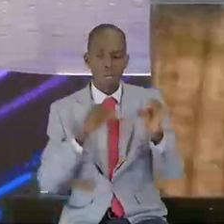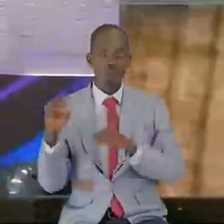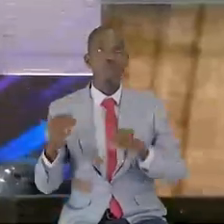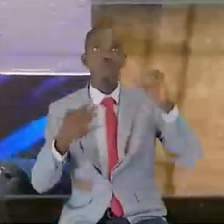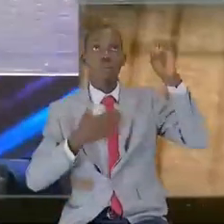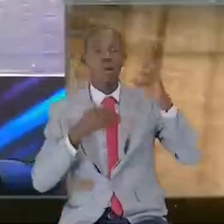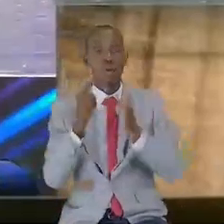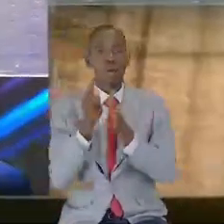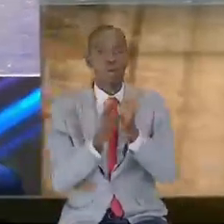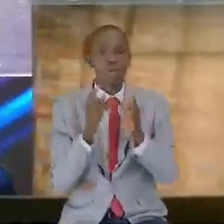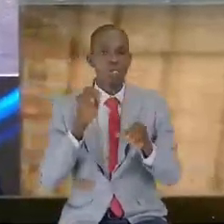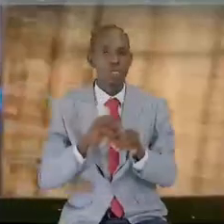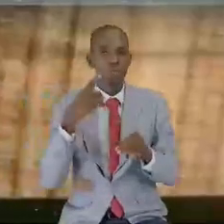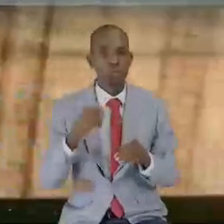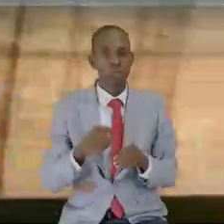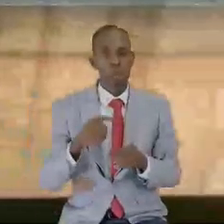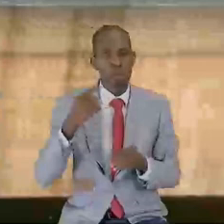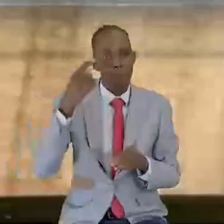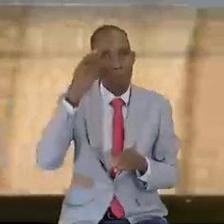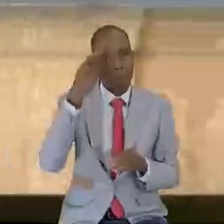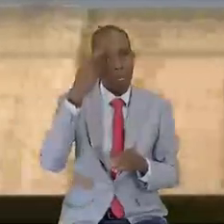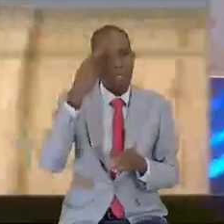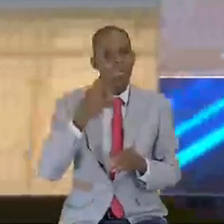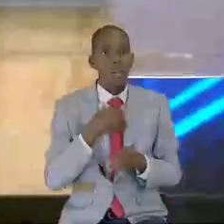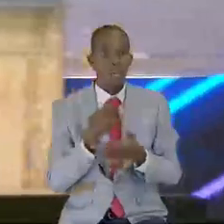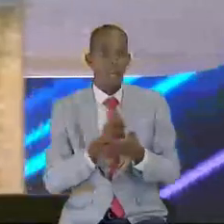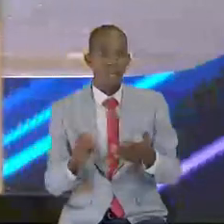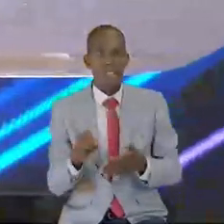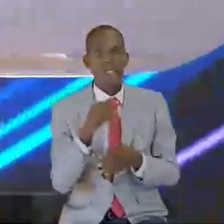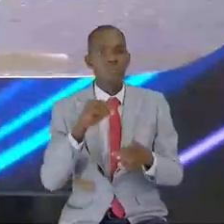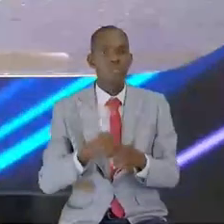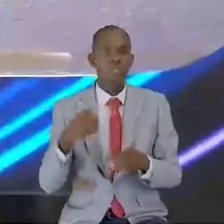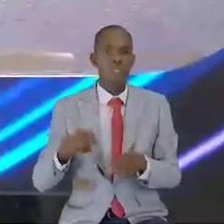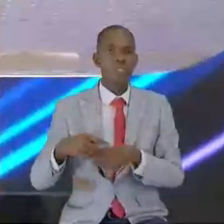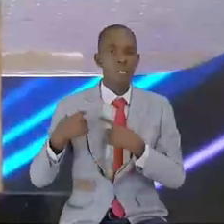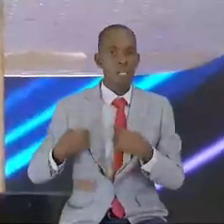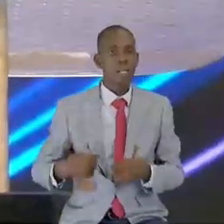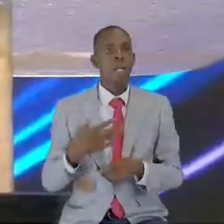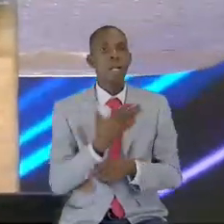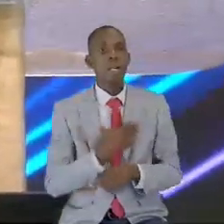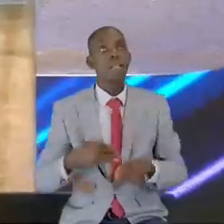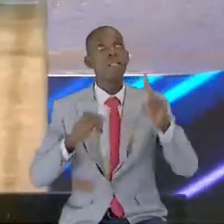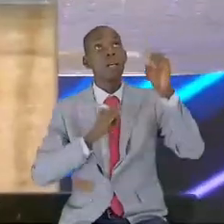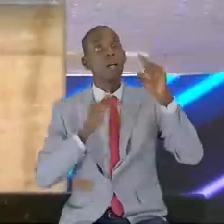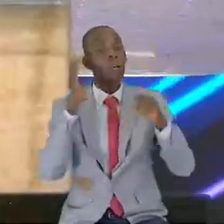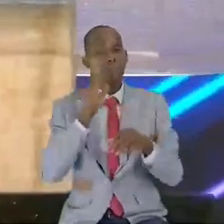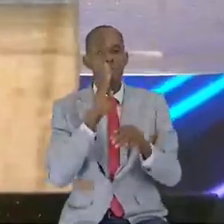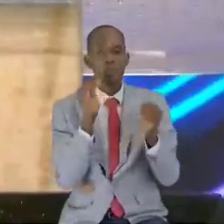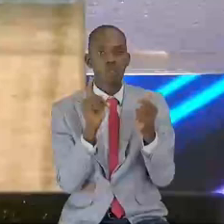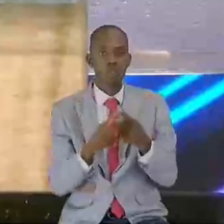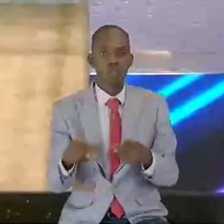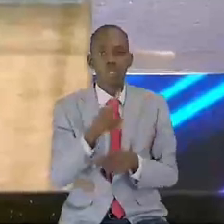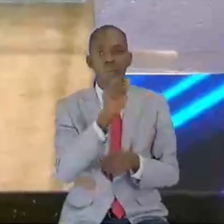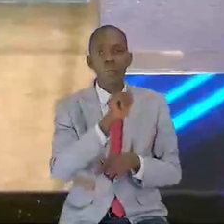leur esprit, et je les écrirai dans leur cœur. Et je serai leur Dieu, et ils seront